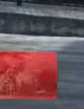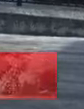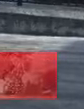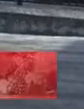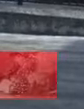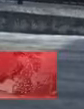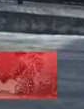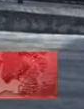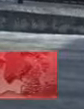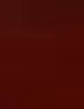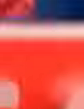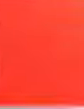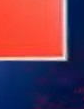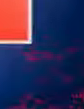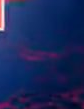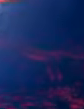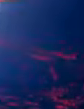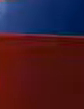и виновных в аварии?